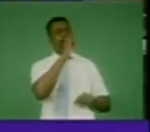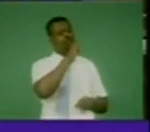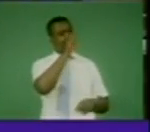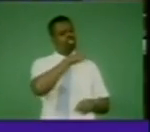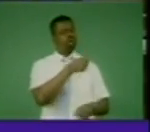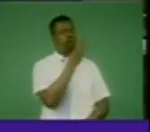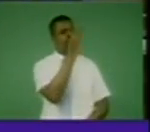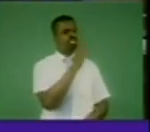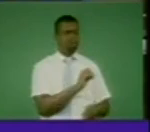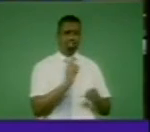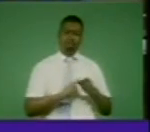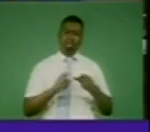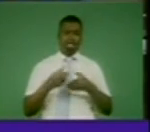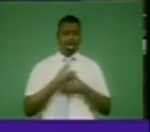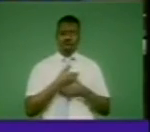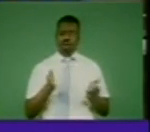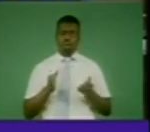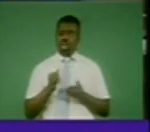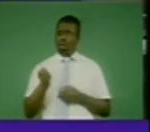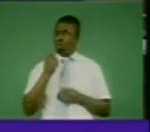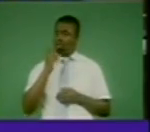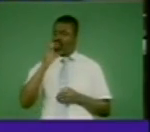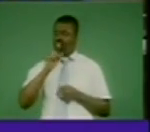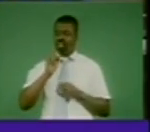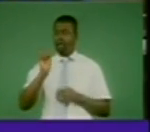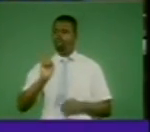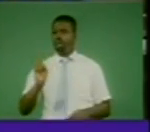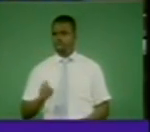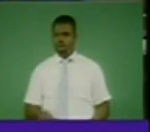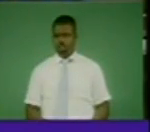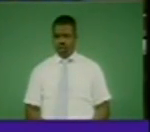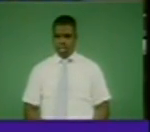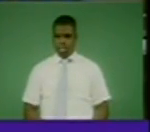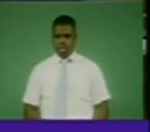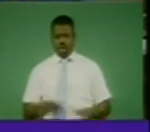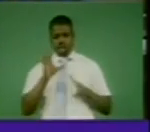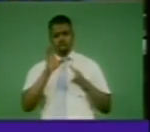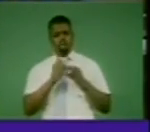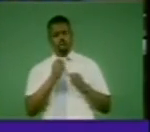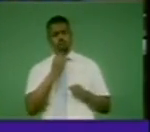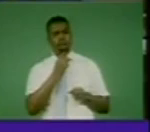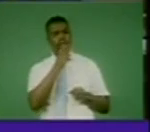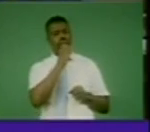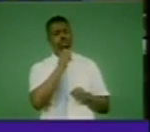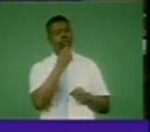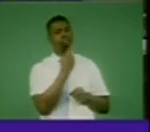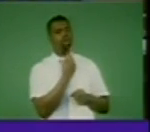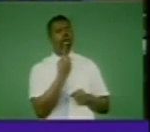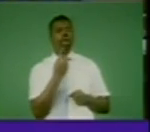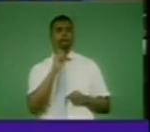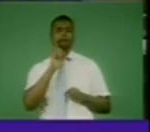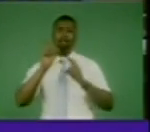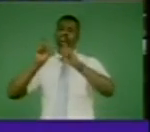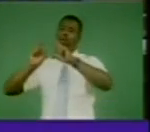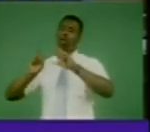30, hapakuwa na kura ya siri hapana. Jumla ya kura za hapana ni kura moja kila ibara. Jumla ya kura za ndio ilikuwa ni